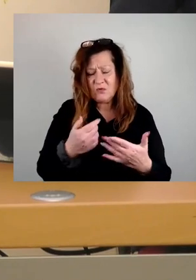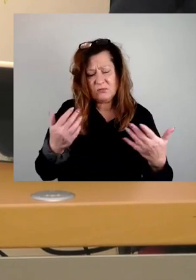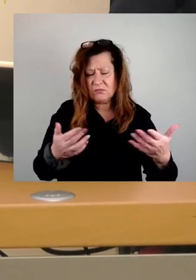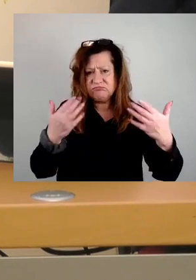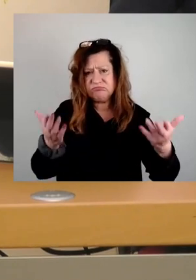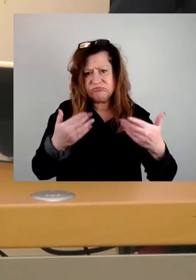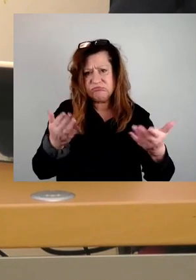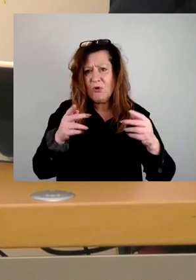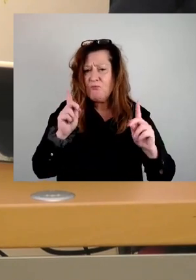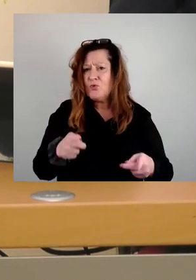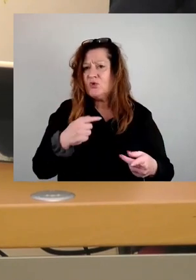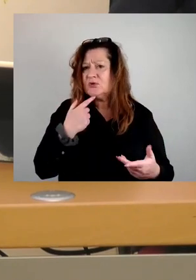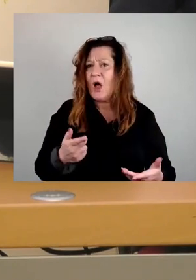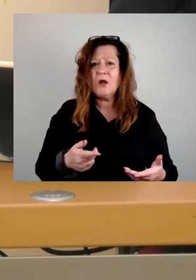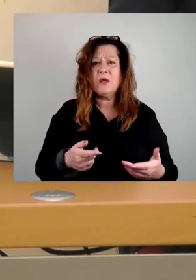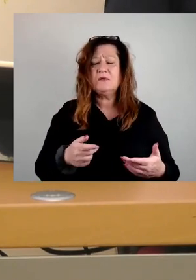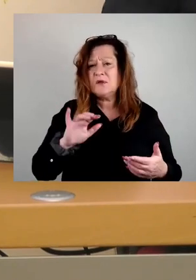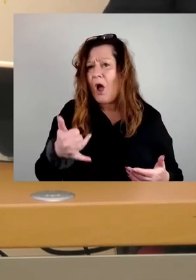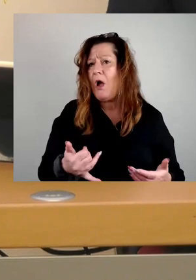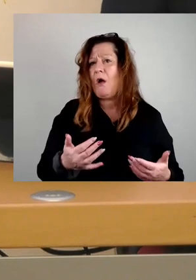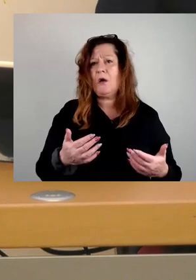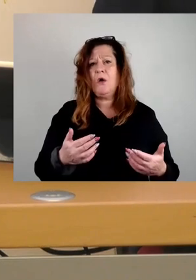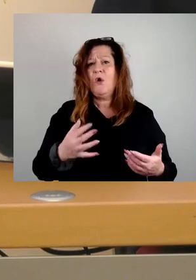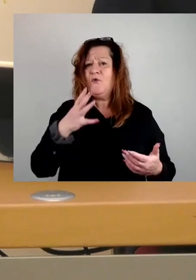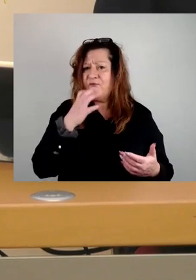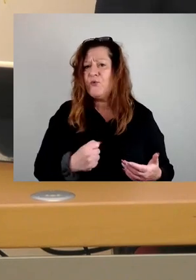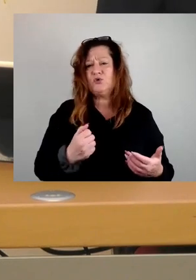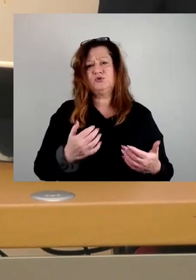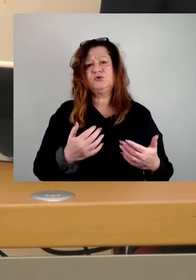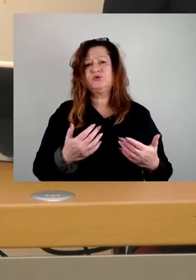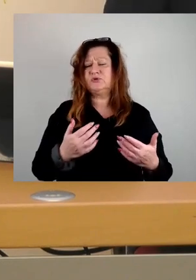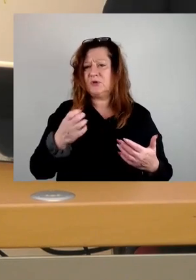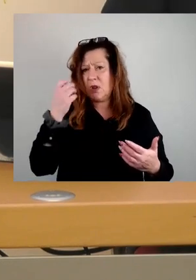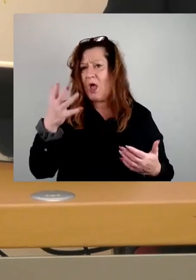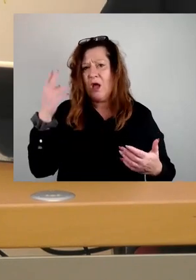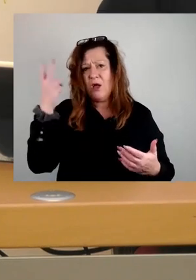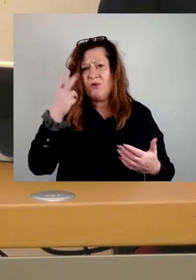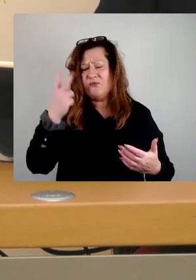wir mal, berechtigter Wunsch, den er da dargestellt hat, selbige